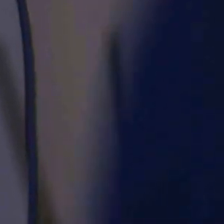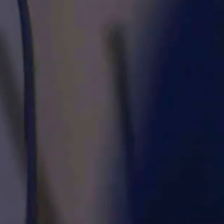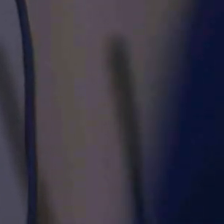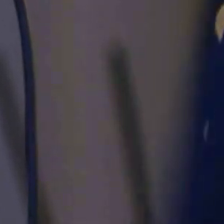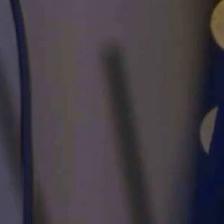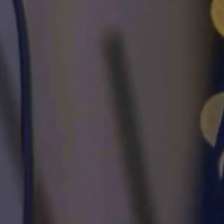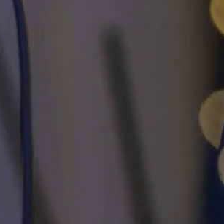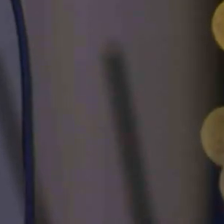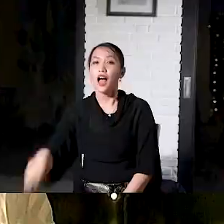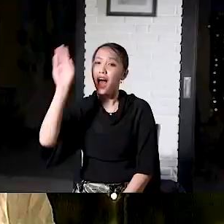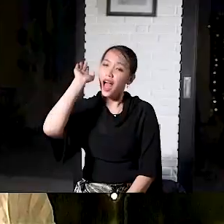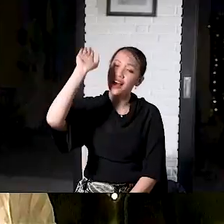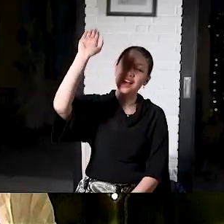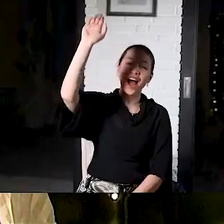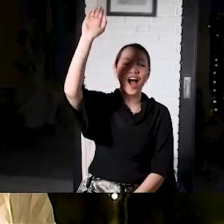engkau，